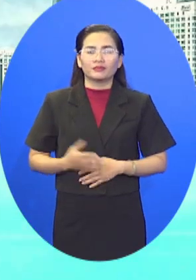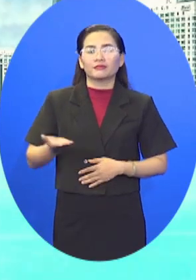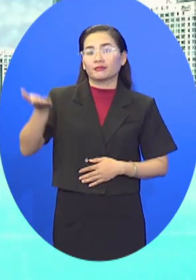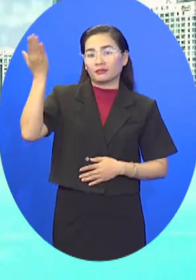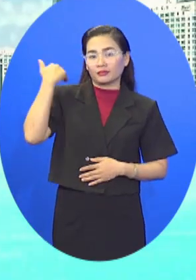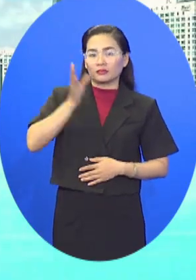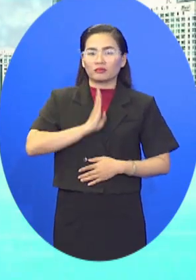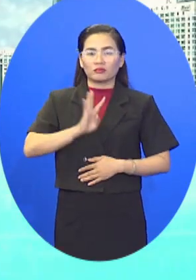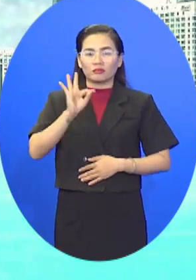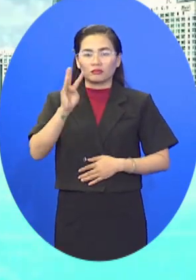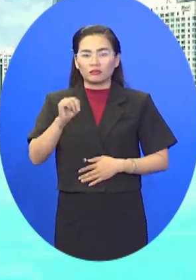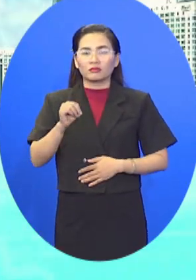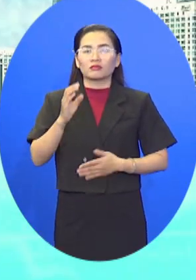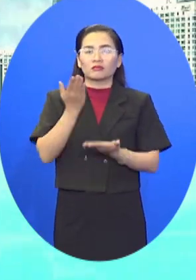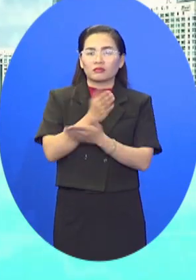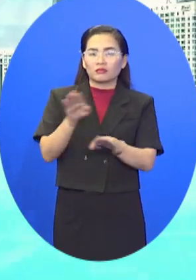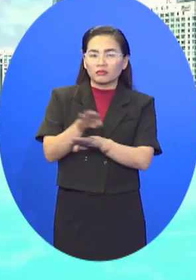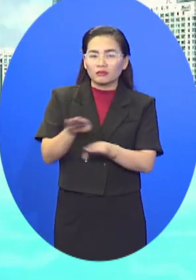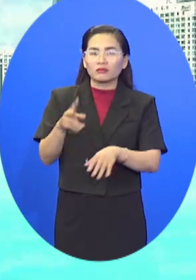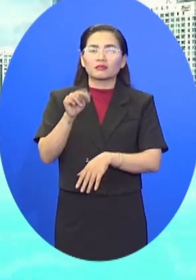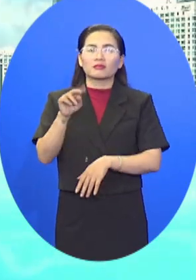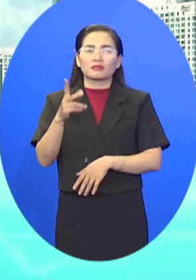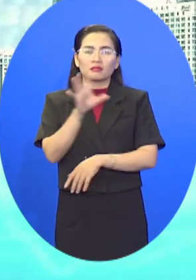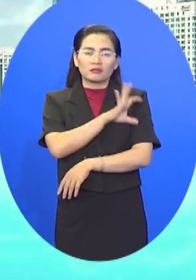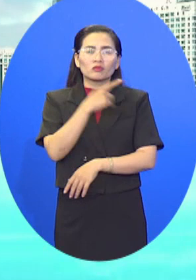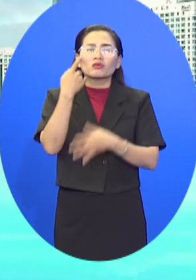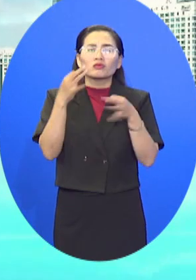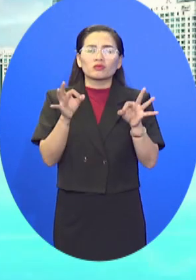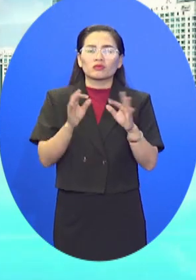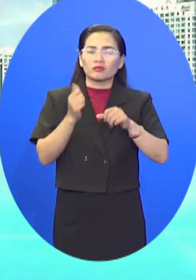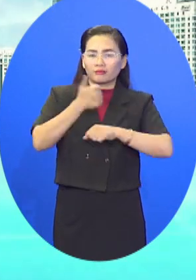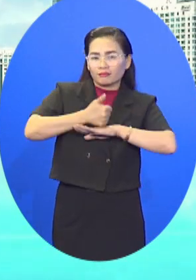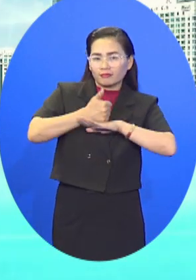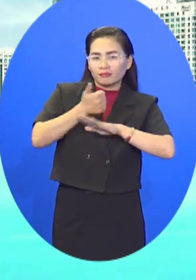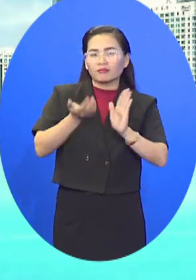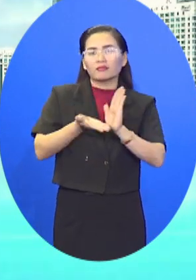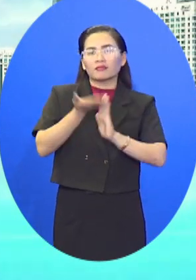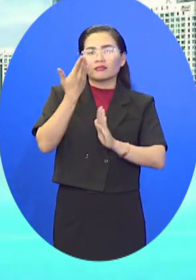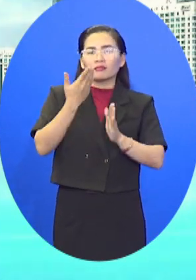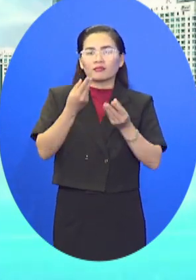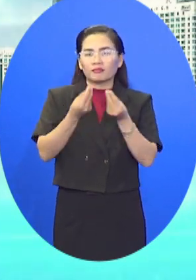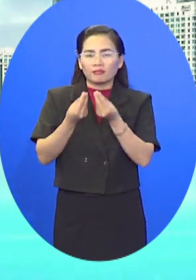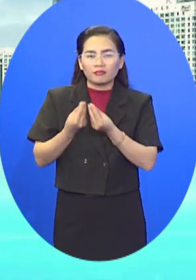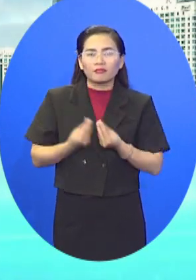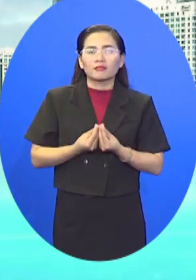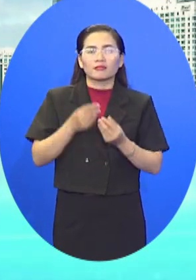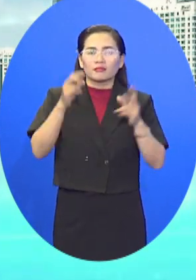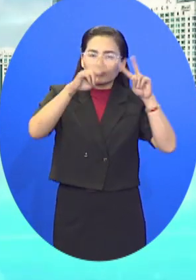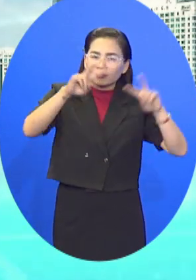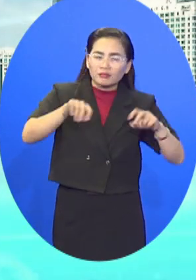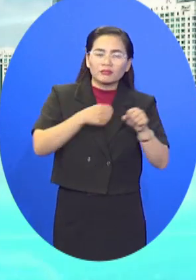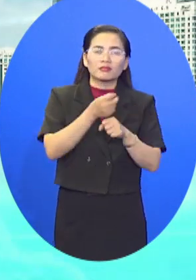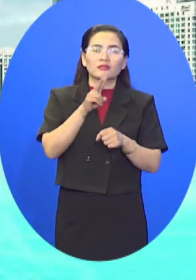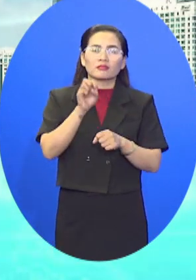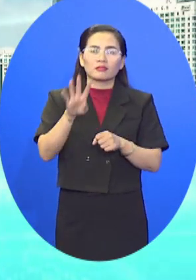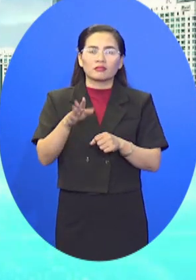hôm qua Bộ Thương Mại công nghiệp và năng lượng Hàn Quốc Cho biết chính phủ nước này đã quyết định tăng ngân sách nghiên cứu và phát triển năm 2024 cho